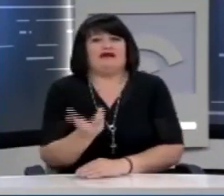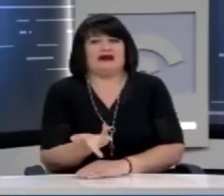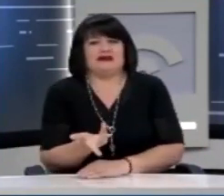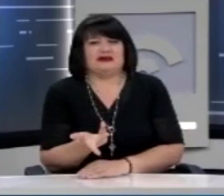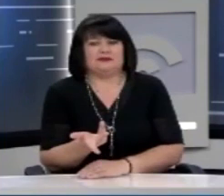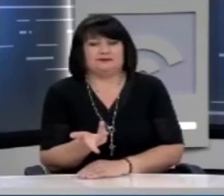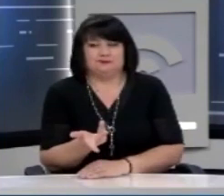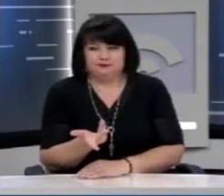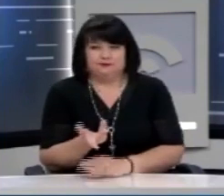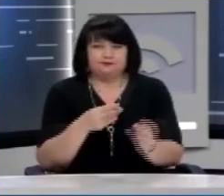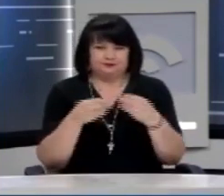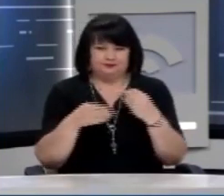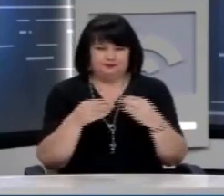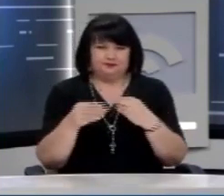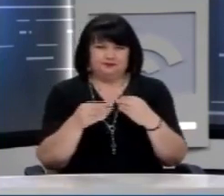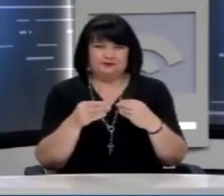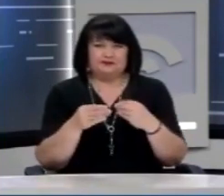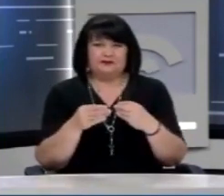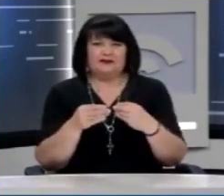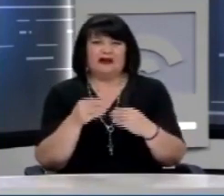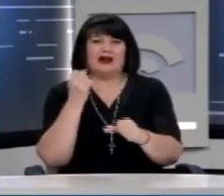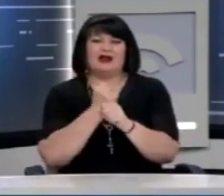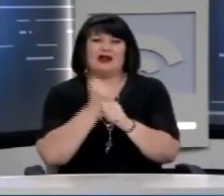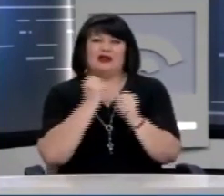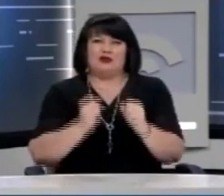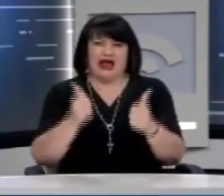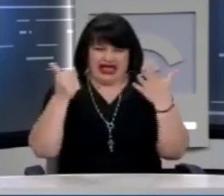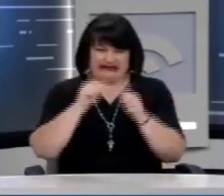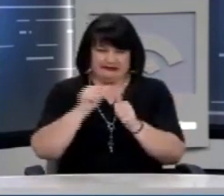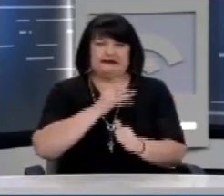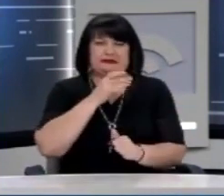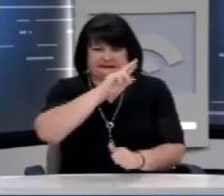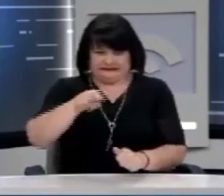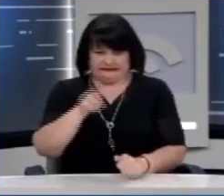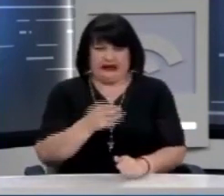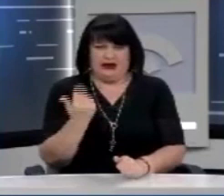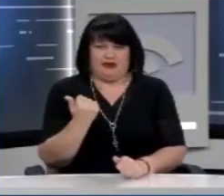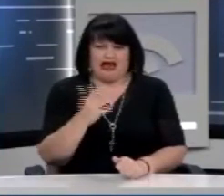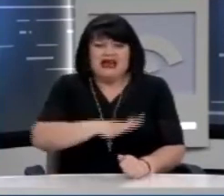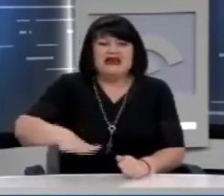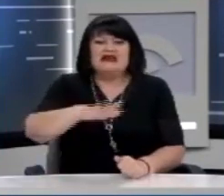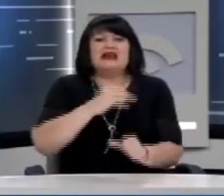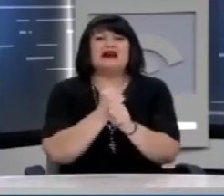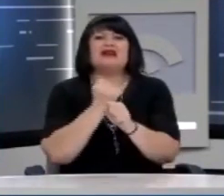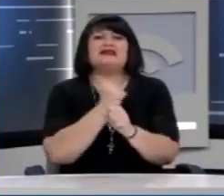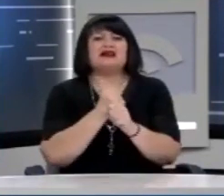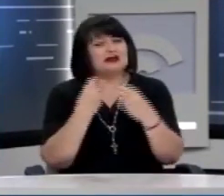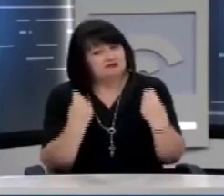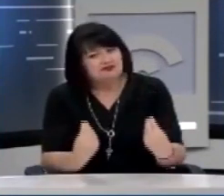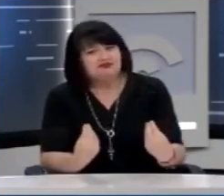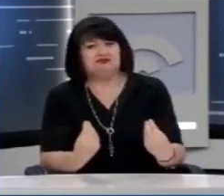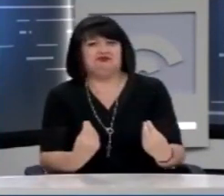Μήπως σε κατάργηση των ελαστικών σχέσεων απασχόλησης του εξαμήνου? Μήπως σε εργασιακές συνθήκες που να